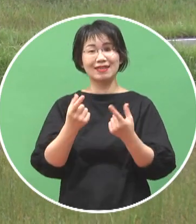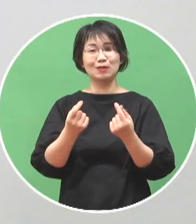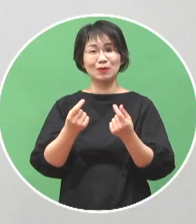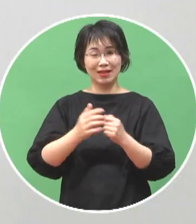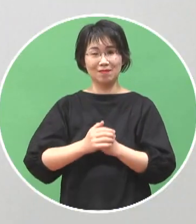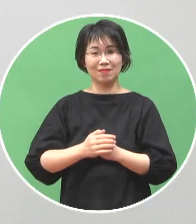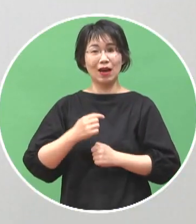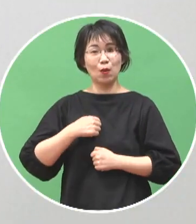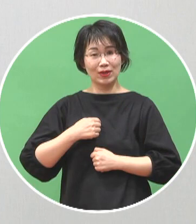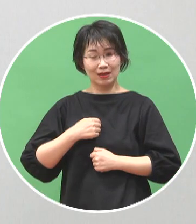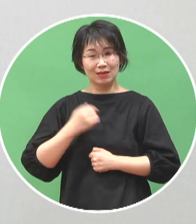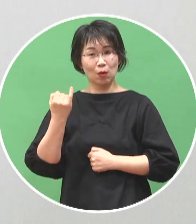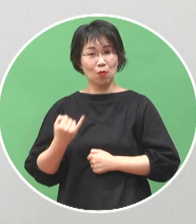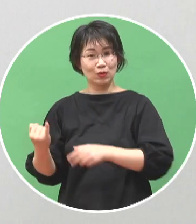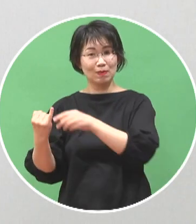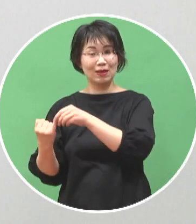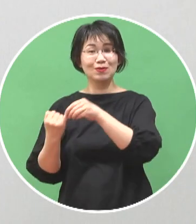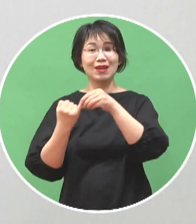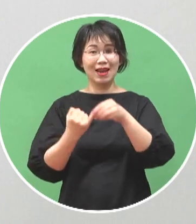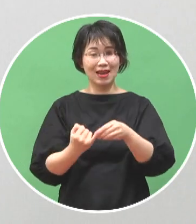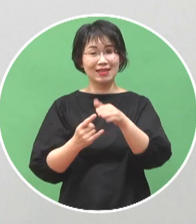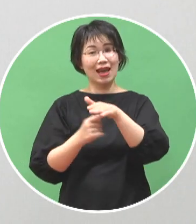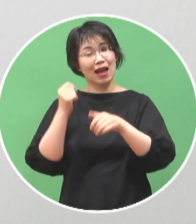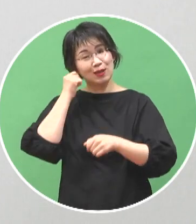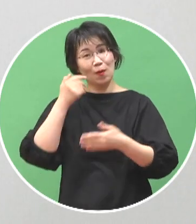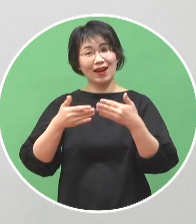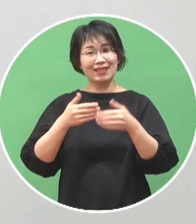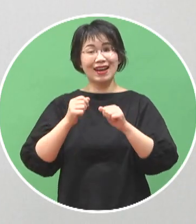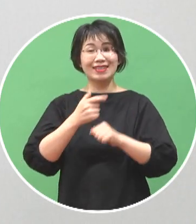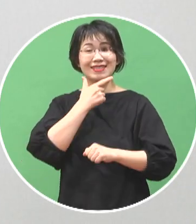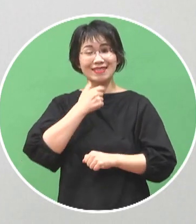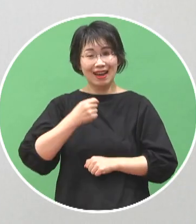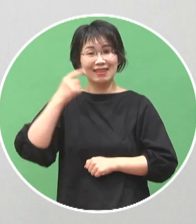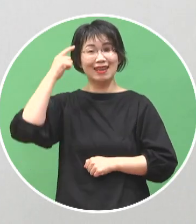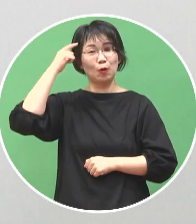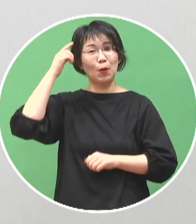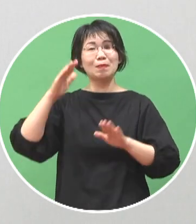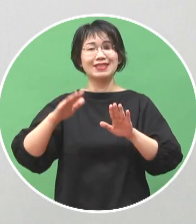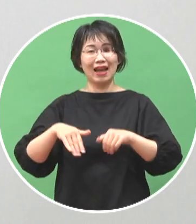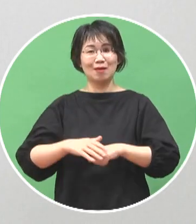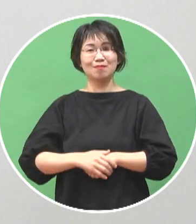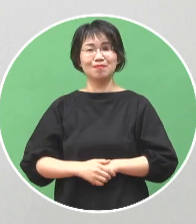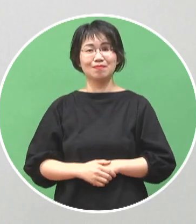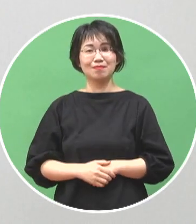私も娘を連れて農泊体験してみたいなと思いました。